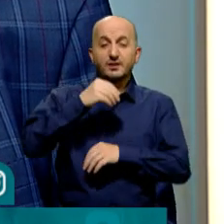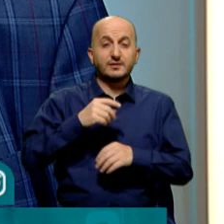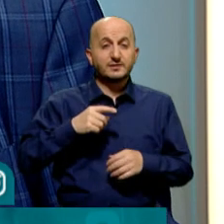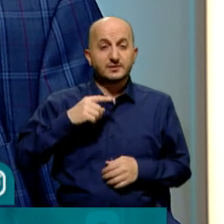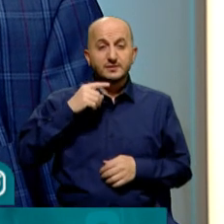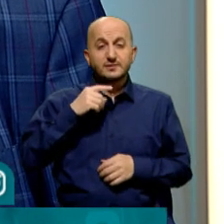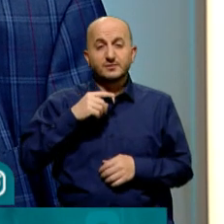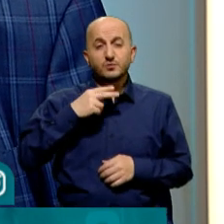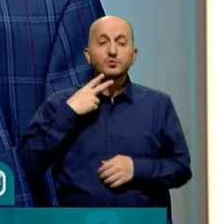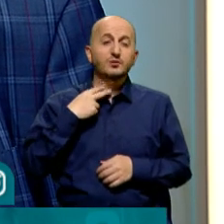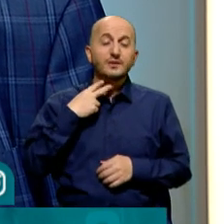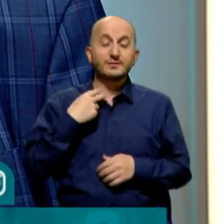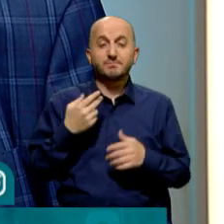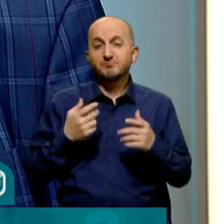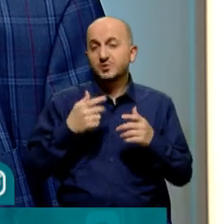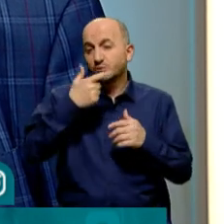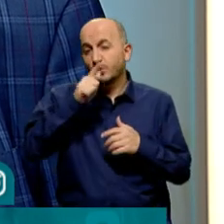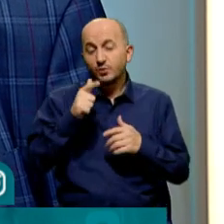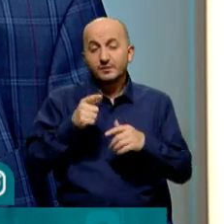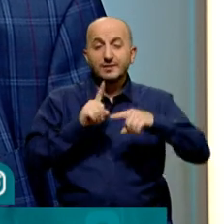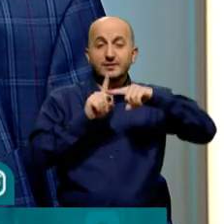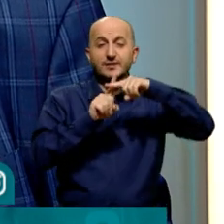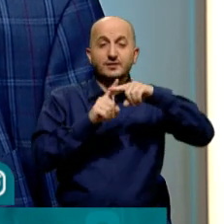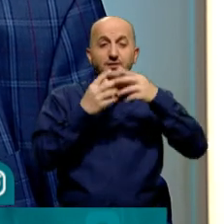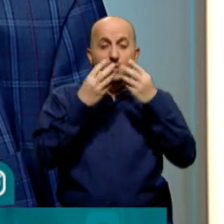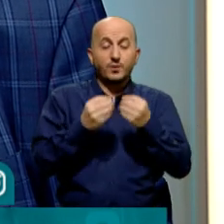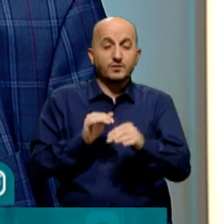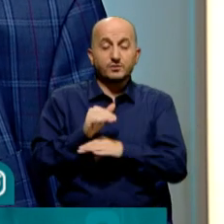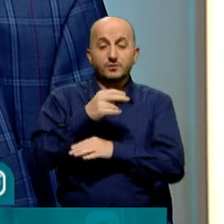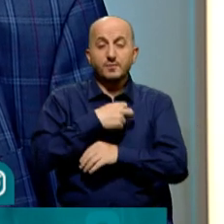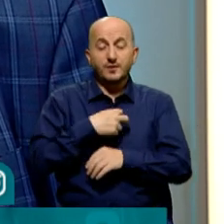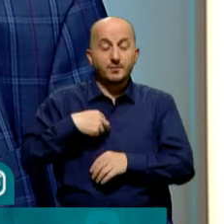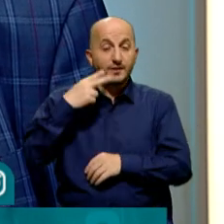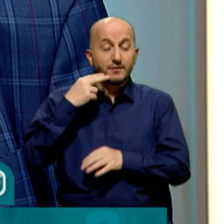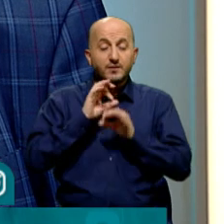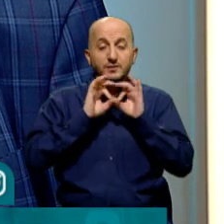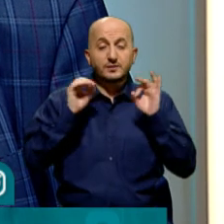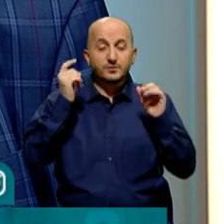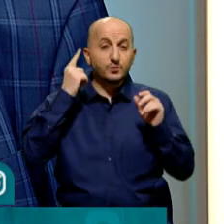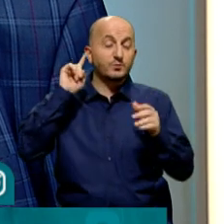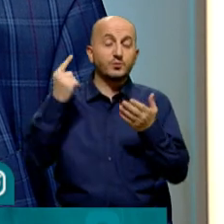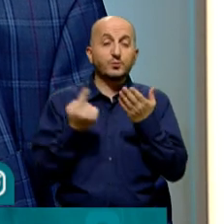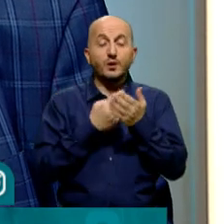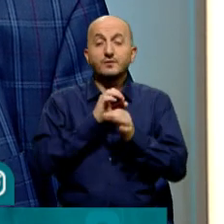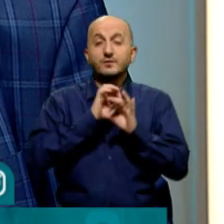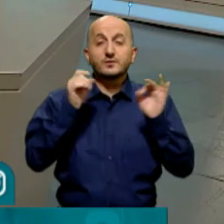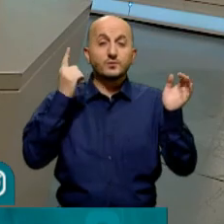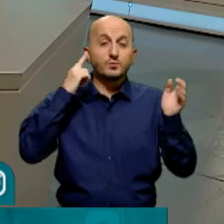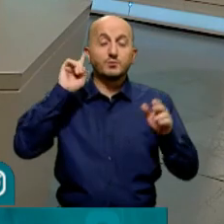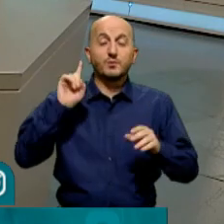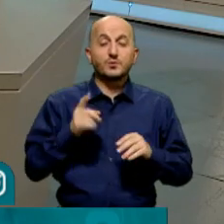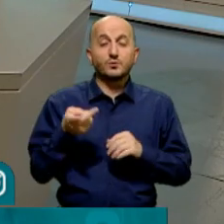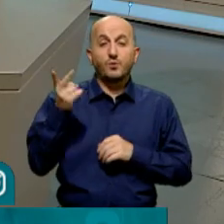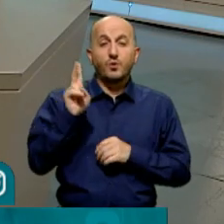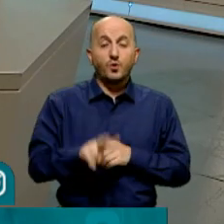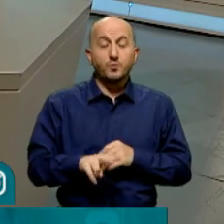köyünde bir adam Hristiyan olarak yaşıyor. Hazreti Peygamber'i hiç duymamış. Kur'an'ı hiç duymamış. İslam hiç duymamış.